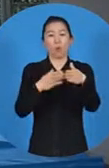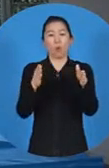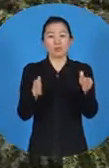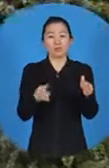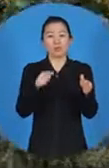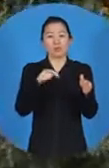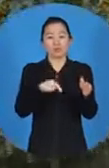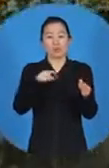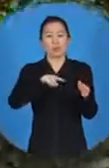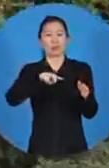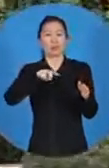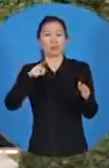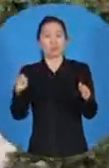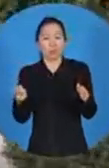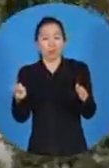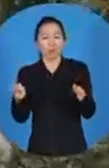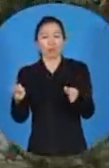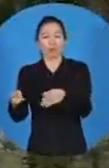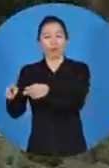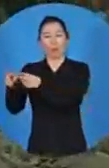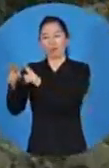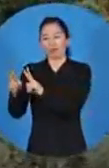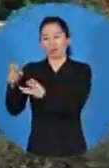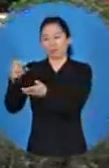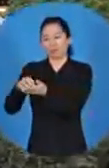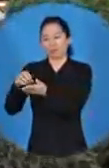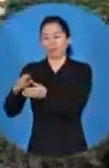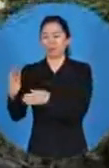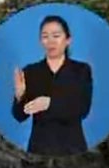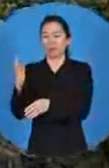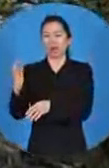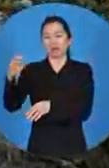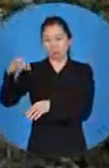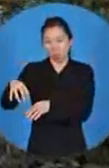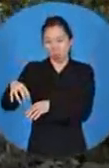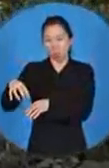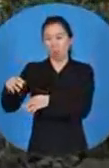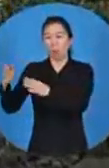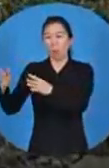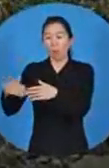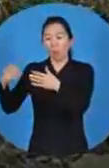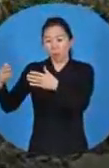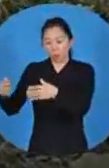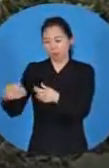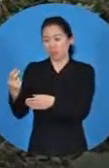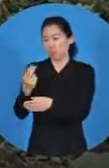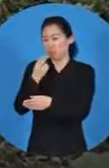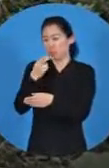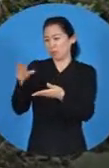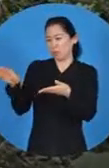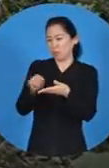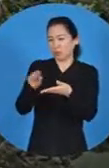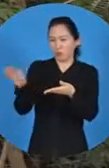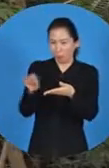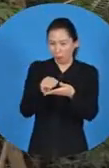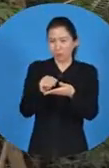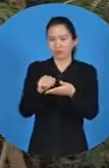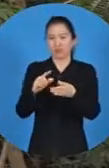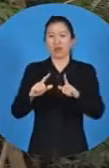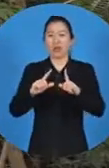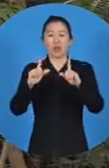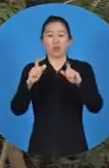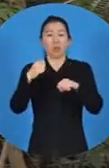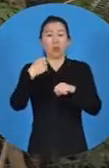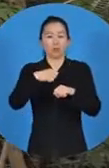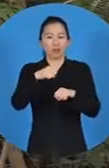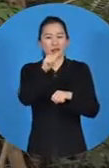環境植物館。温室では隣接している板橋製造工場の余熱を利用し、吹き抜けとなる